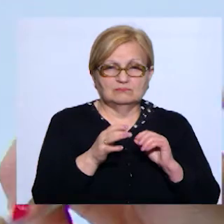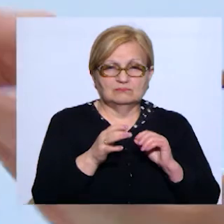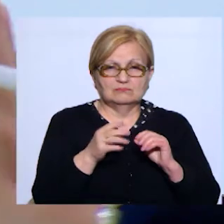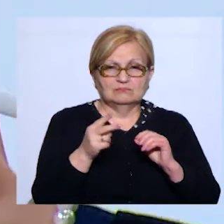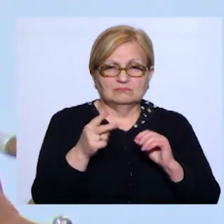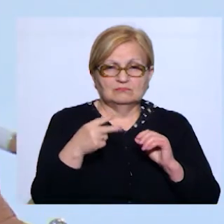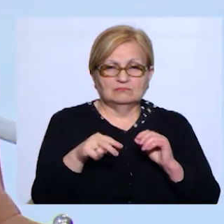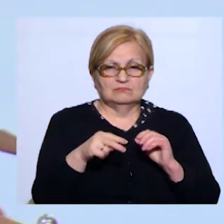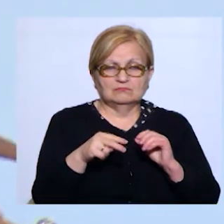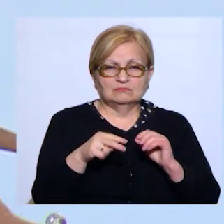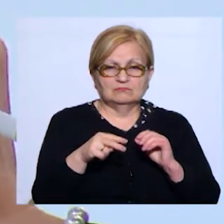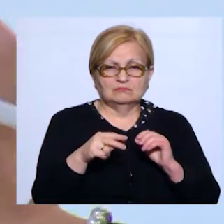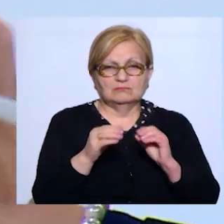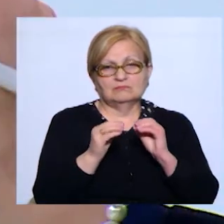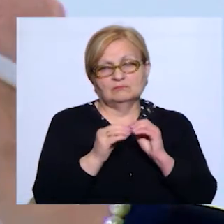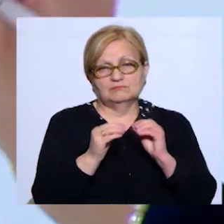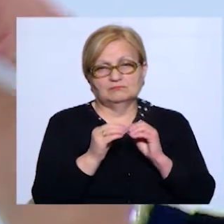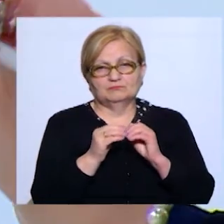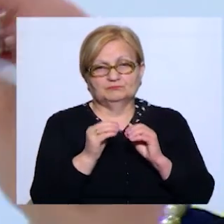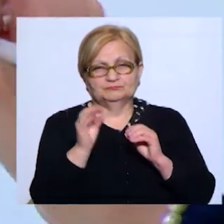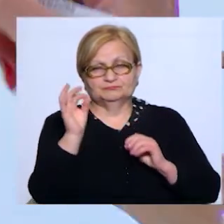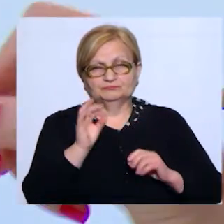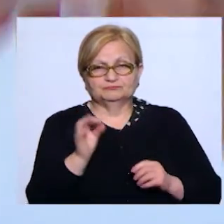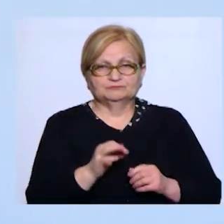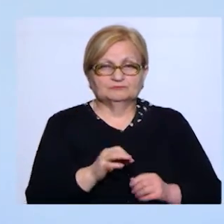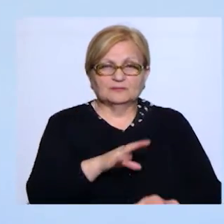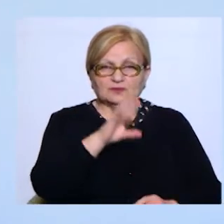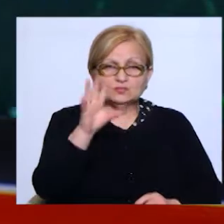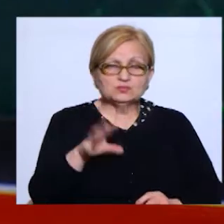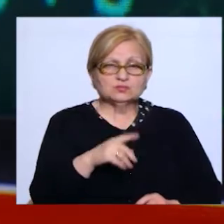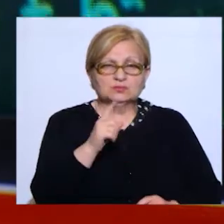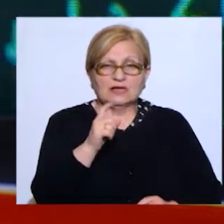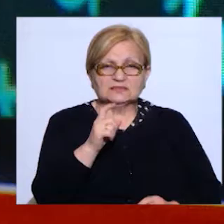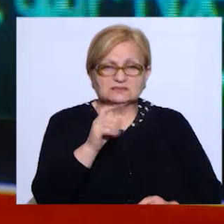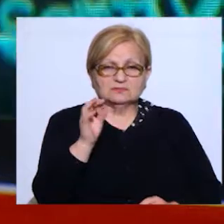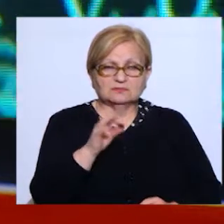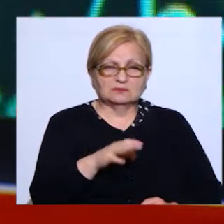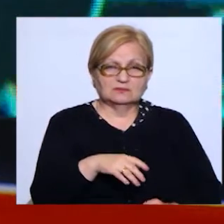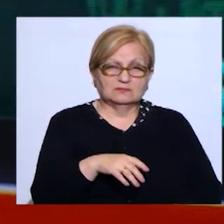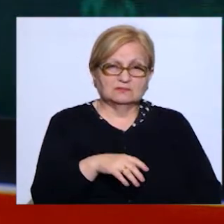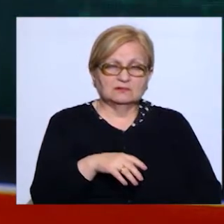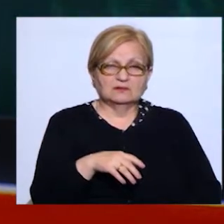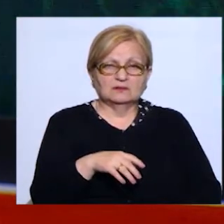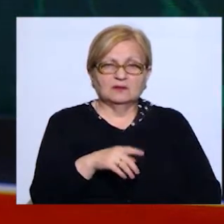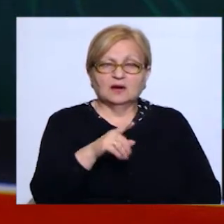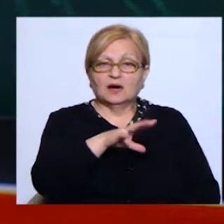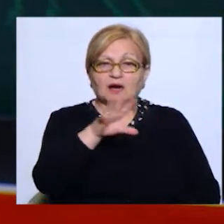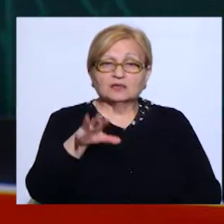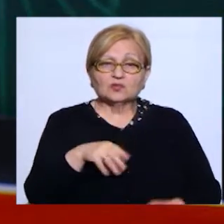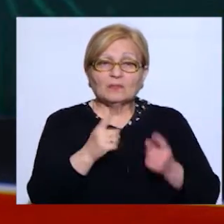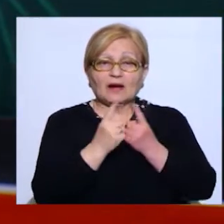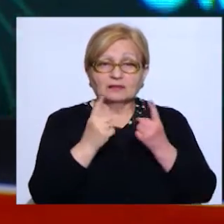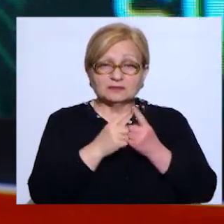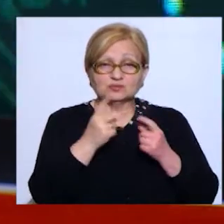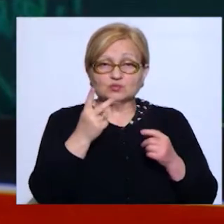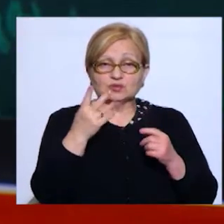2 მეოცედი არის 10%. ანუ ჯამში 100% გამოვიდა. ანუ ესე იგი შეიძლება დავაკეთოთ ასე, კლასის